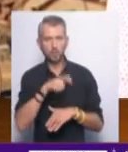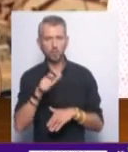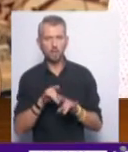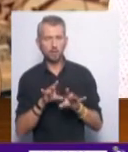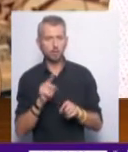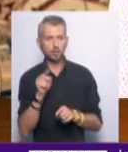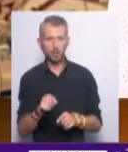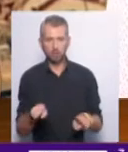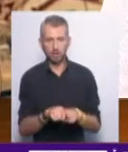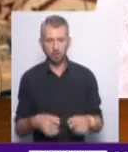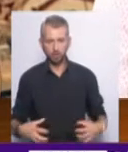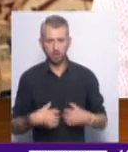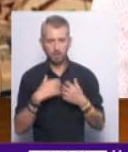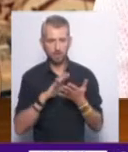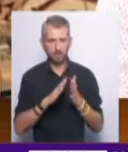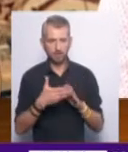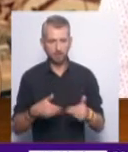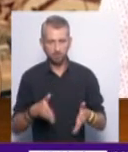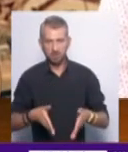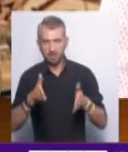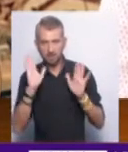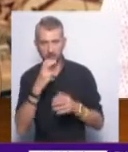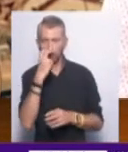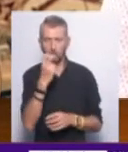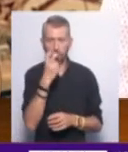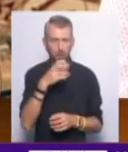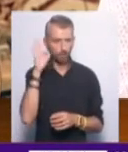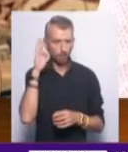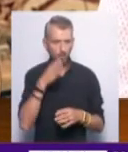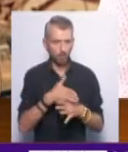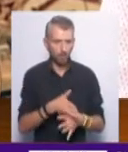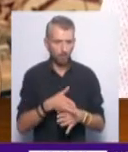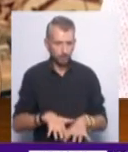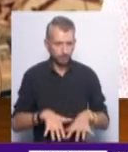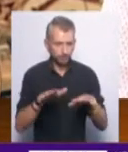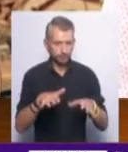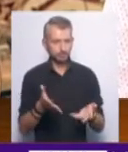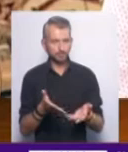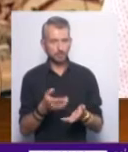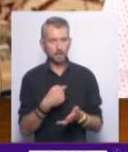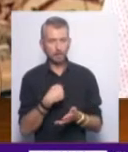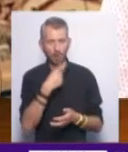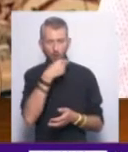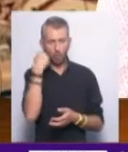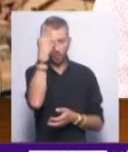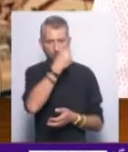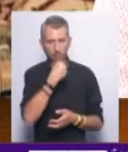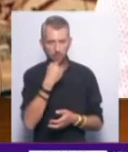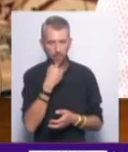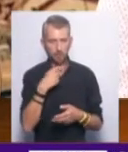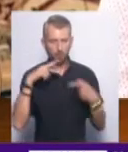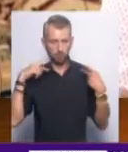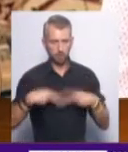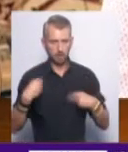такий жахливий стан у під'їздах і зловоння, і вода стоїть в підпіллі, то я особисто